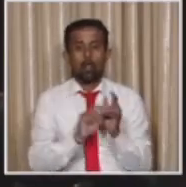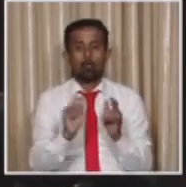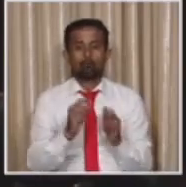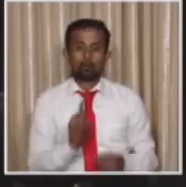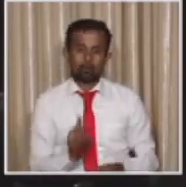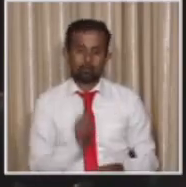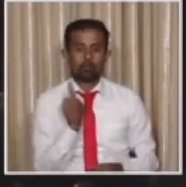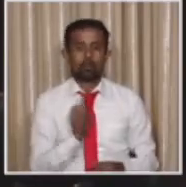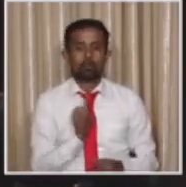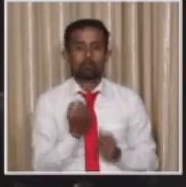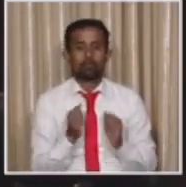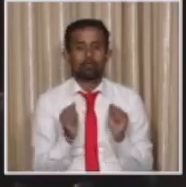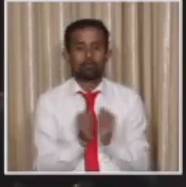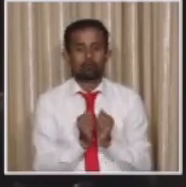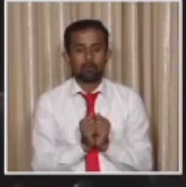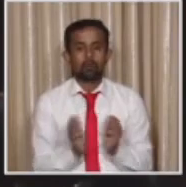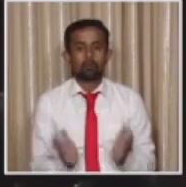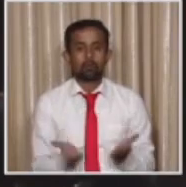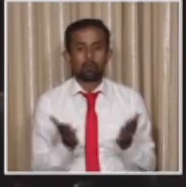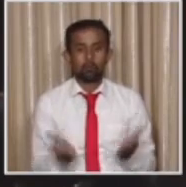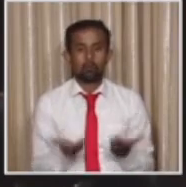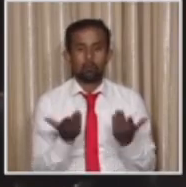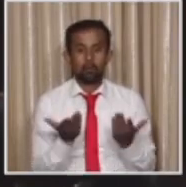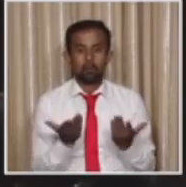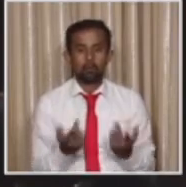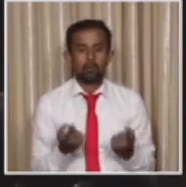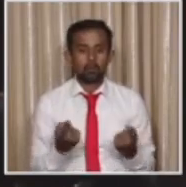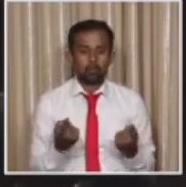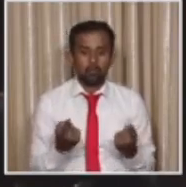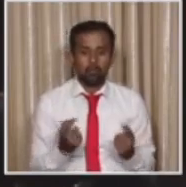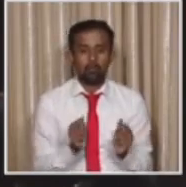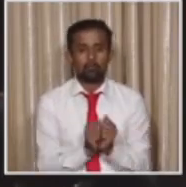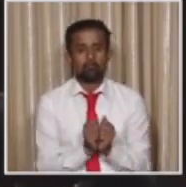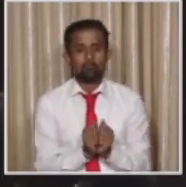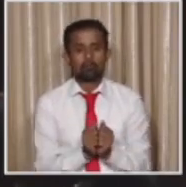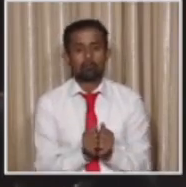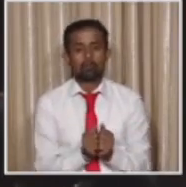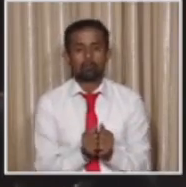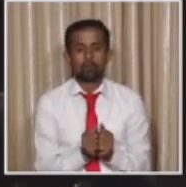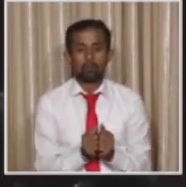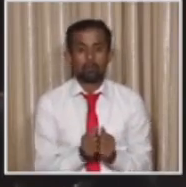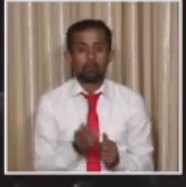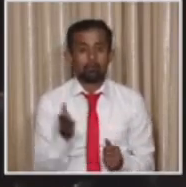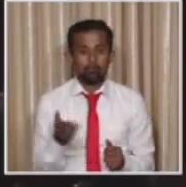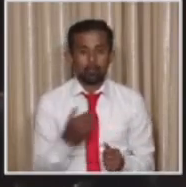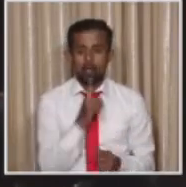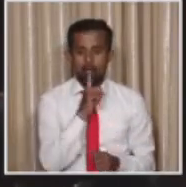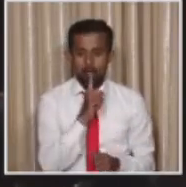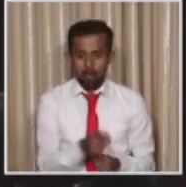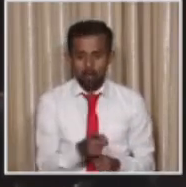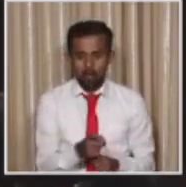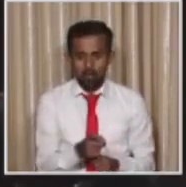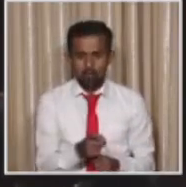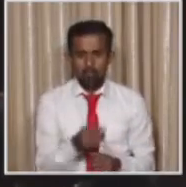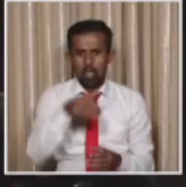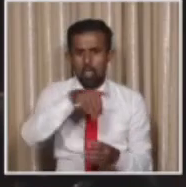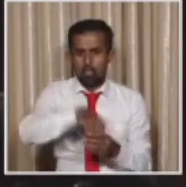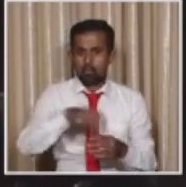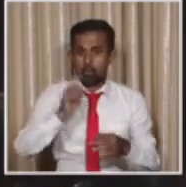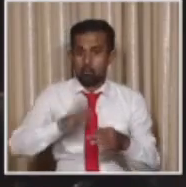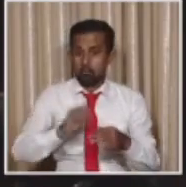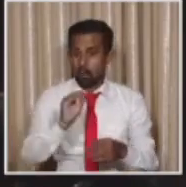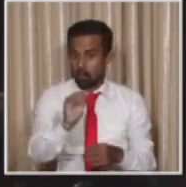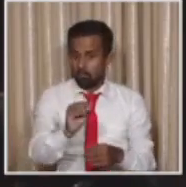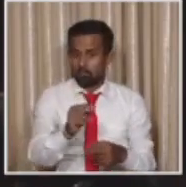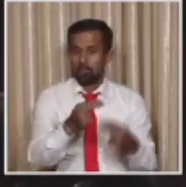තනියම තමන්ගේ ක්‍රියාදාමය ක්‍රියාත්මක කරගන්න අවශ්‍ය කරන වැඩපිළිවෙල දීලා තියෙන්නේ. ඒ නිසා මම කියනවා මේකේ මොකක් හරි ප්‍රශ්නයක් වුණොත්